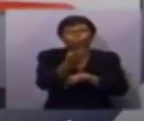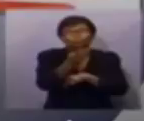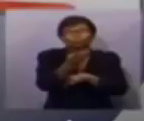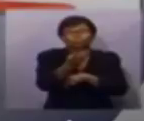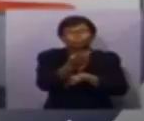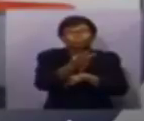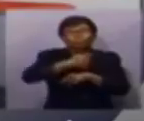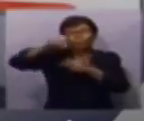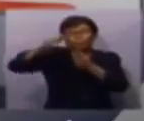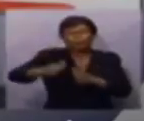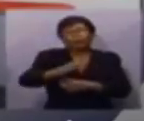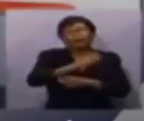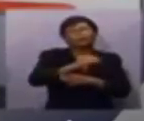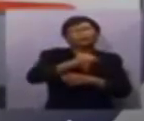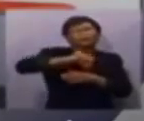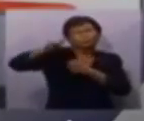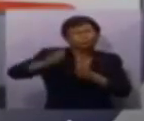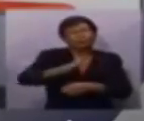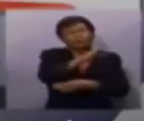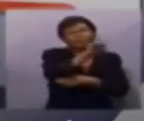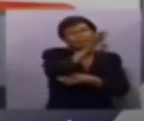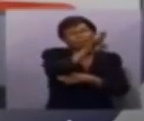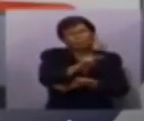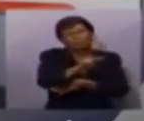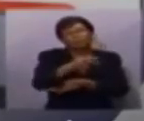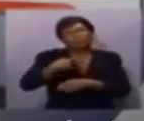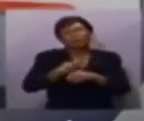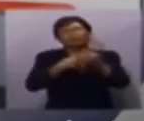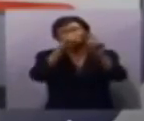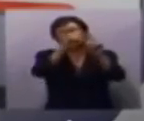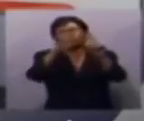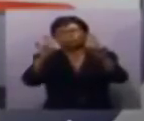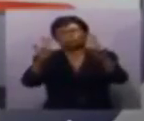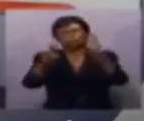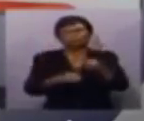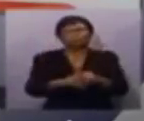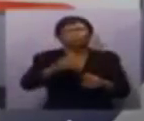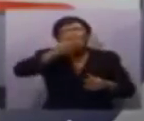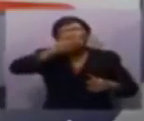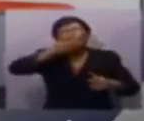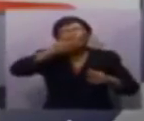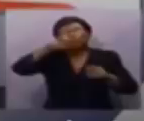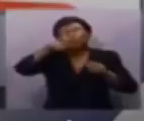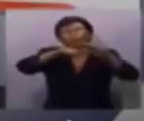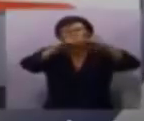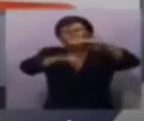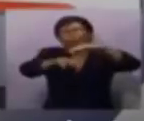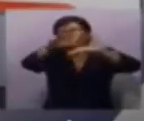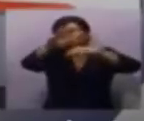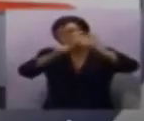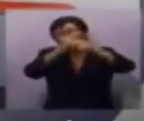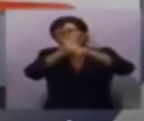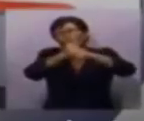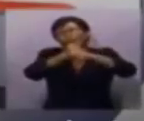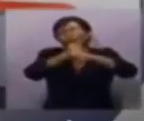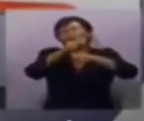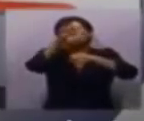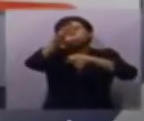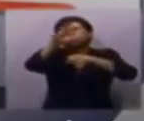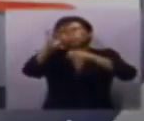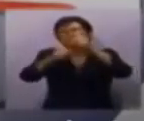penyandang dan juga pembangkang di kursi parlimen, kita ada dalam 107 calon muda yang berusia bawah 39 tahun ke